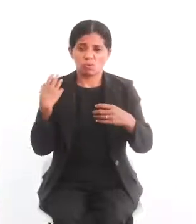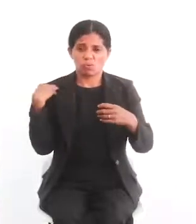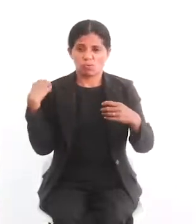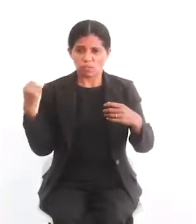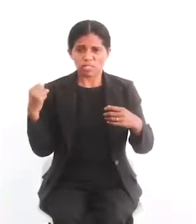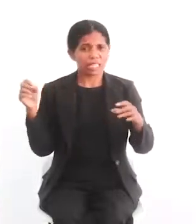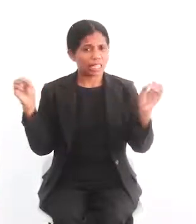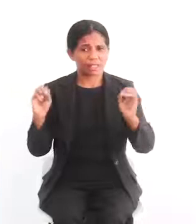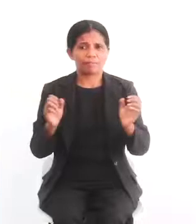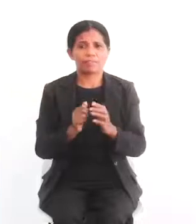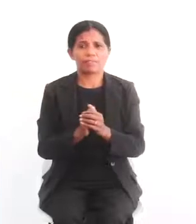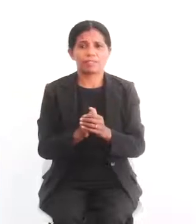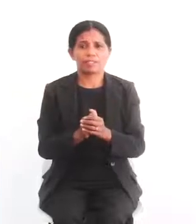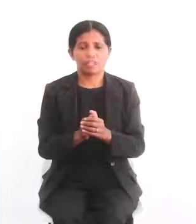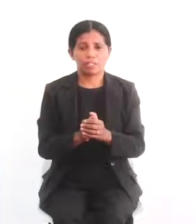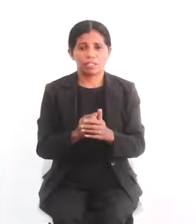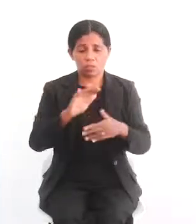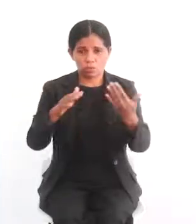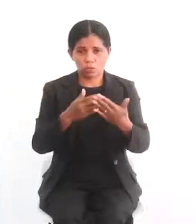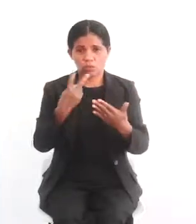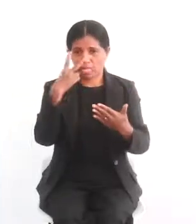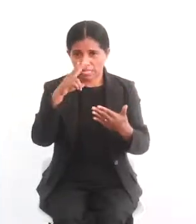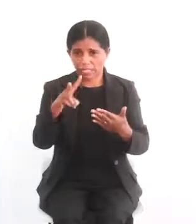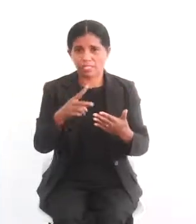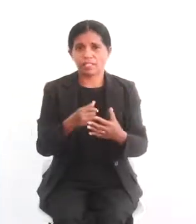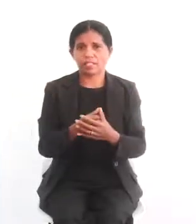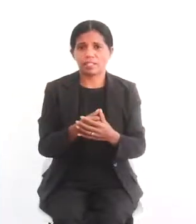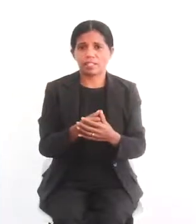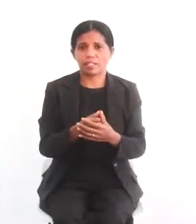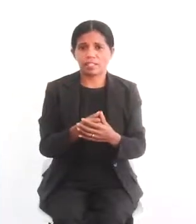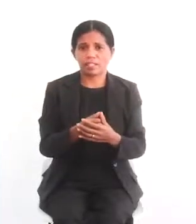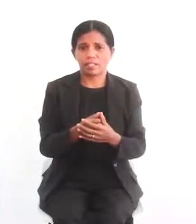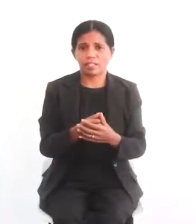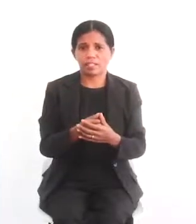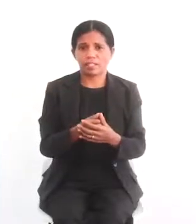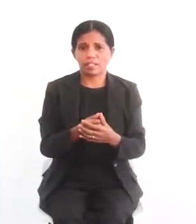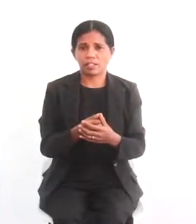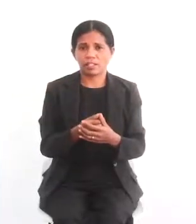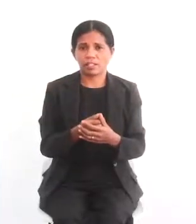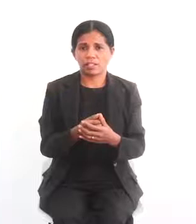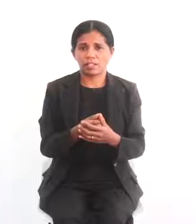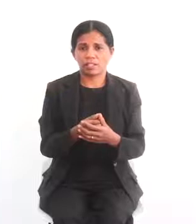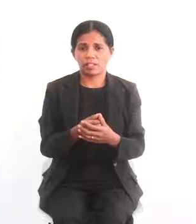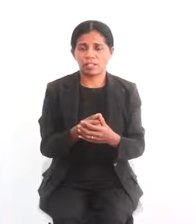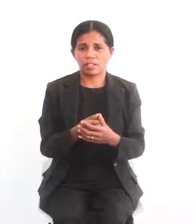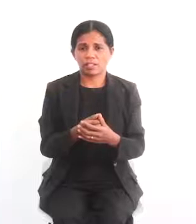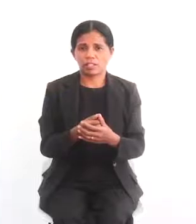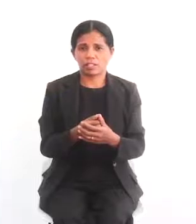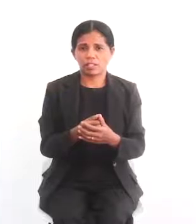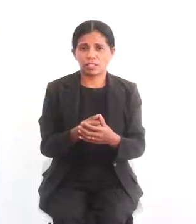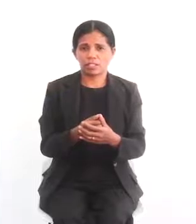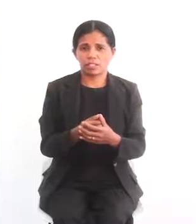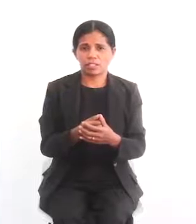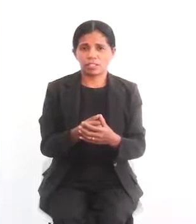triangulu. Hototu hare, alin sira hototu hare, ita koko liuhusi bok ni sikune bamai